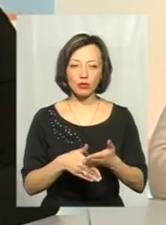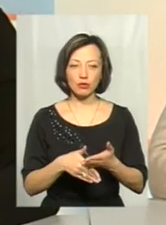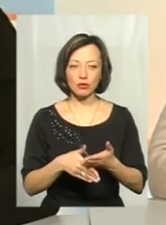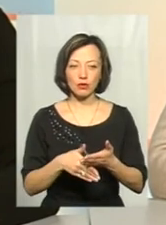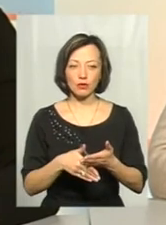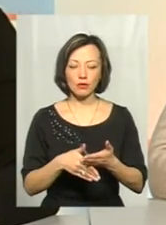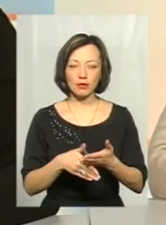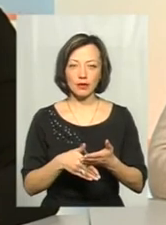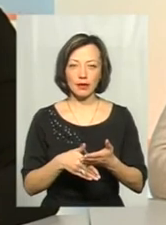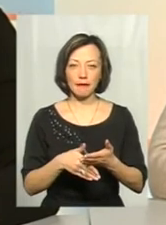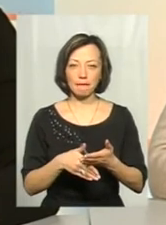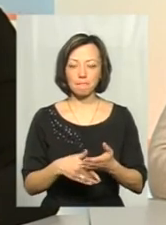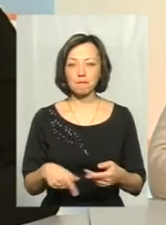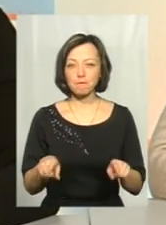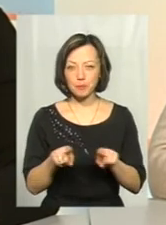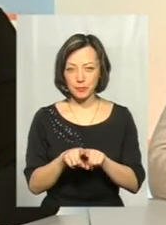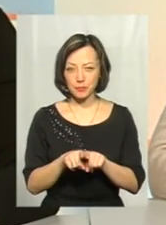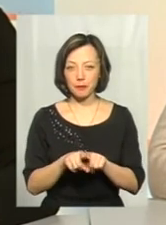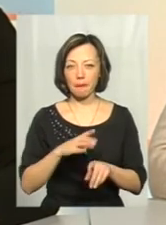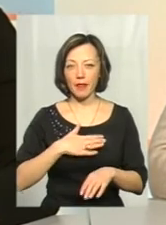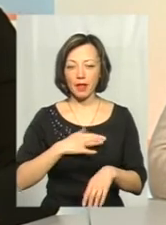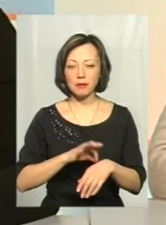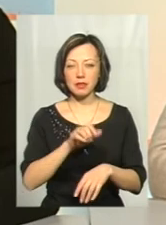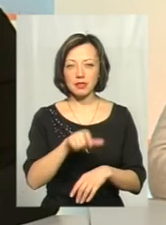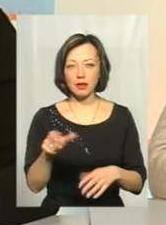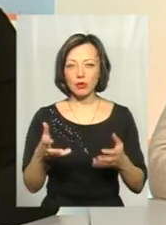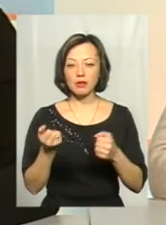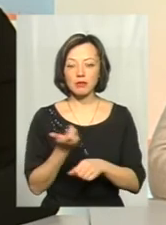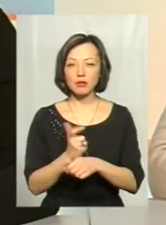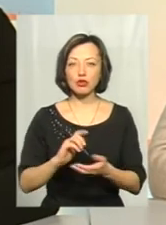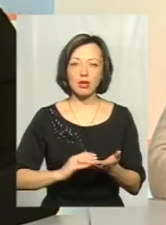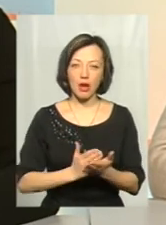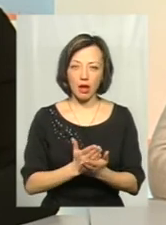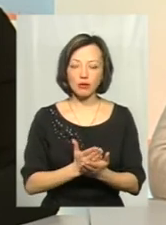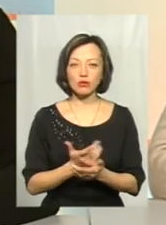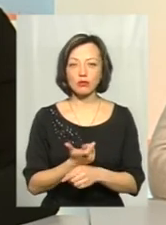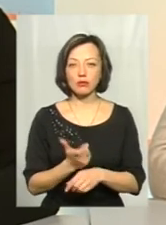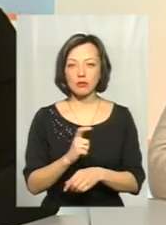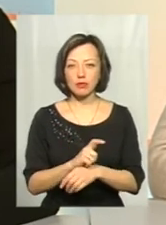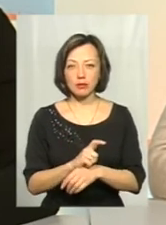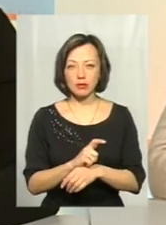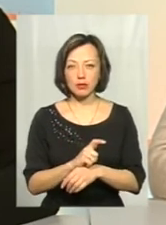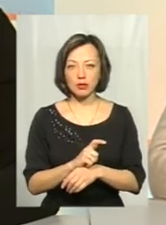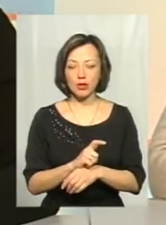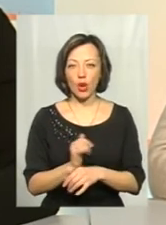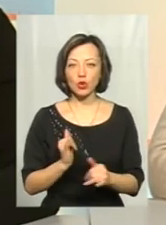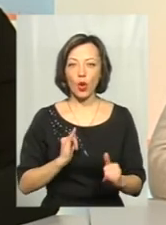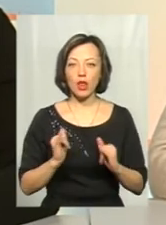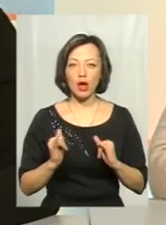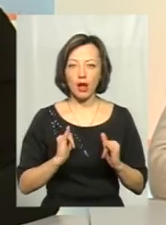щоб все-таки наші пацієнти отримали більш якісну і таку більш толерантну,